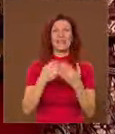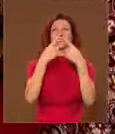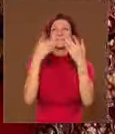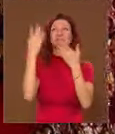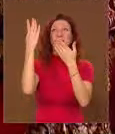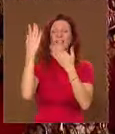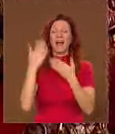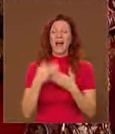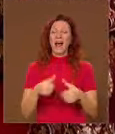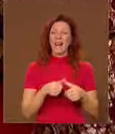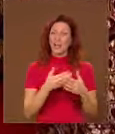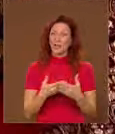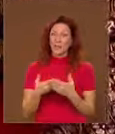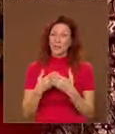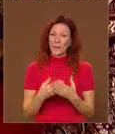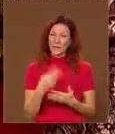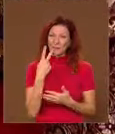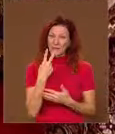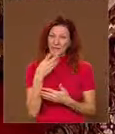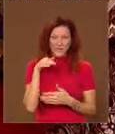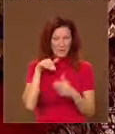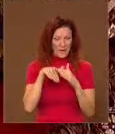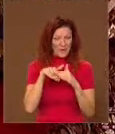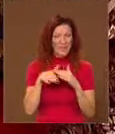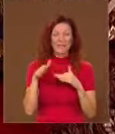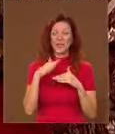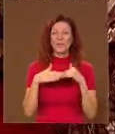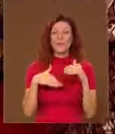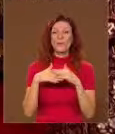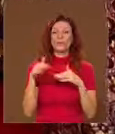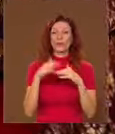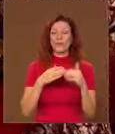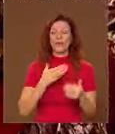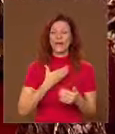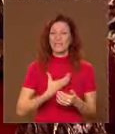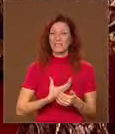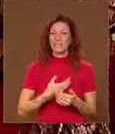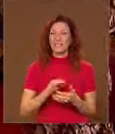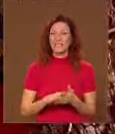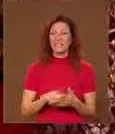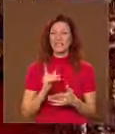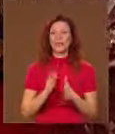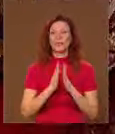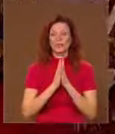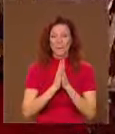И виждаме подготовката на свещенослужителите, които